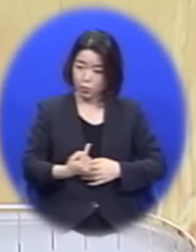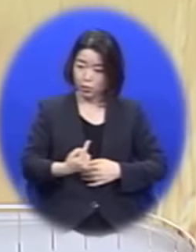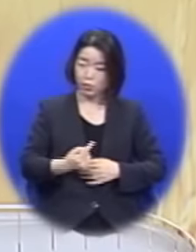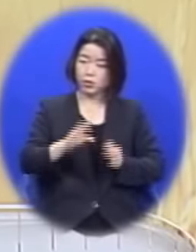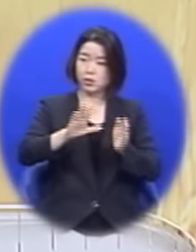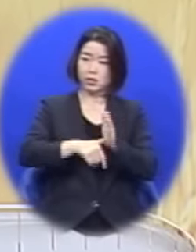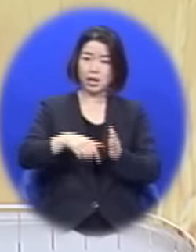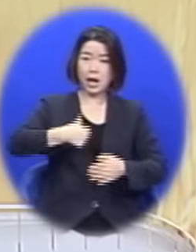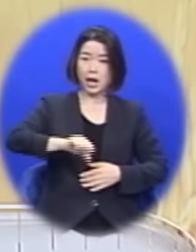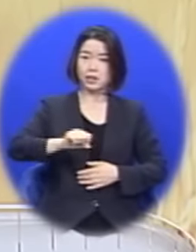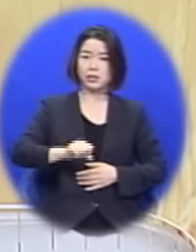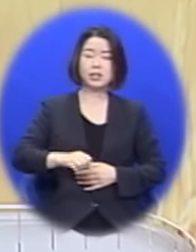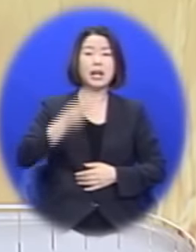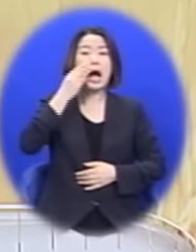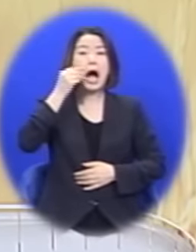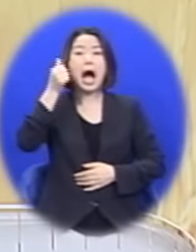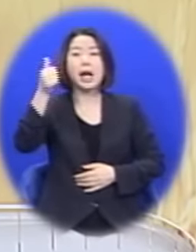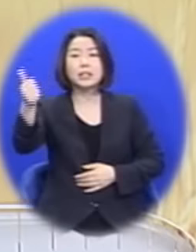하고 이렇게 오더래요. 네.